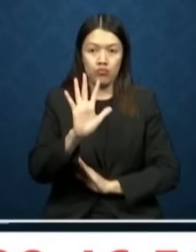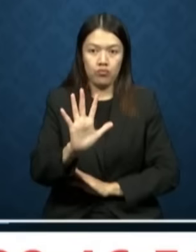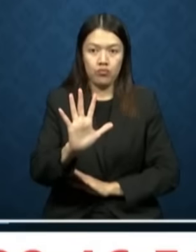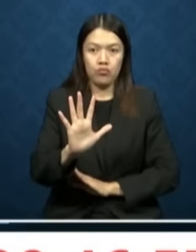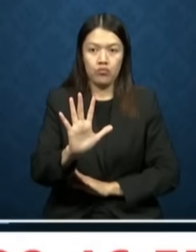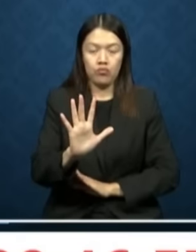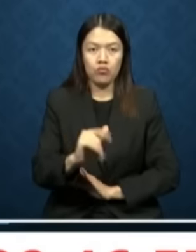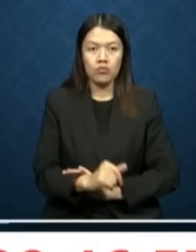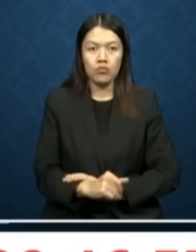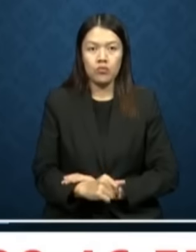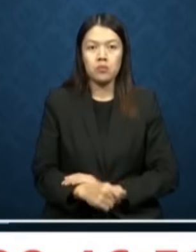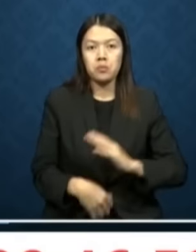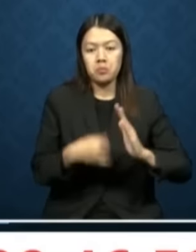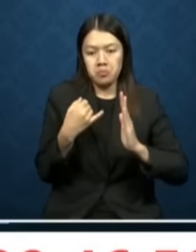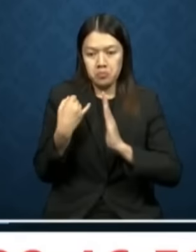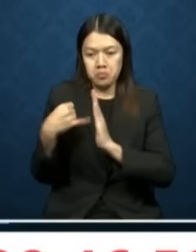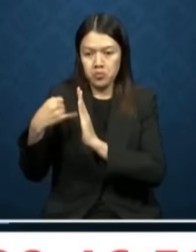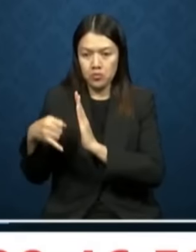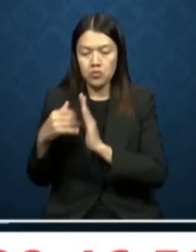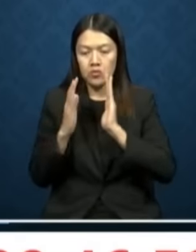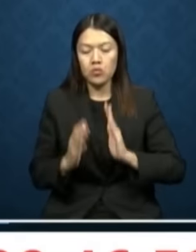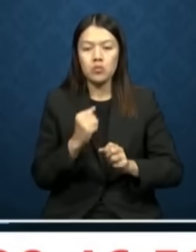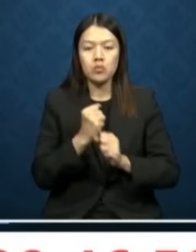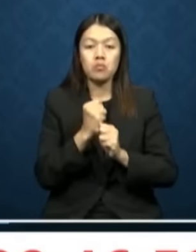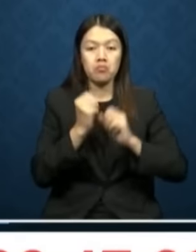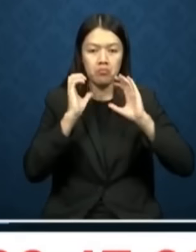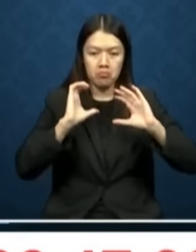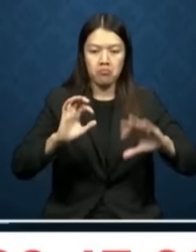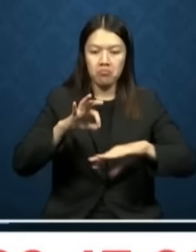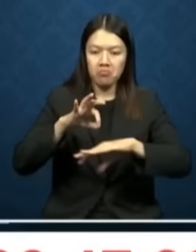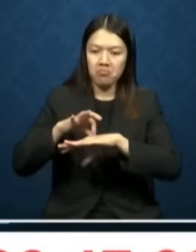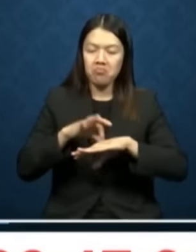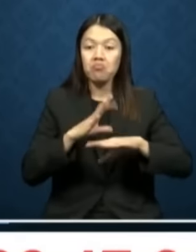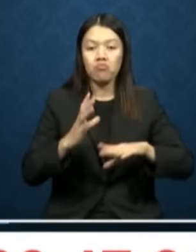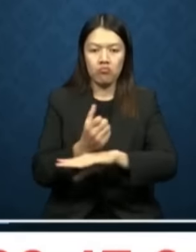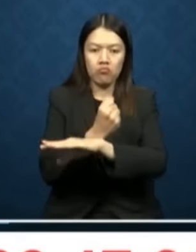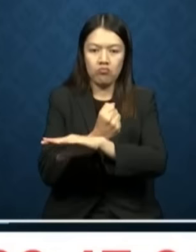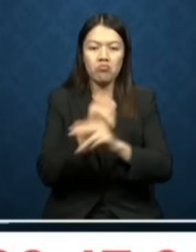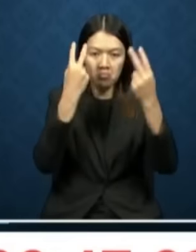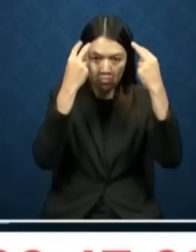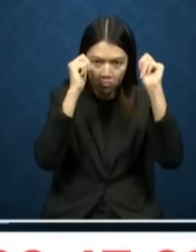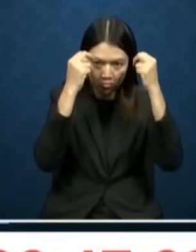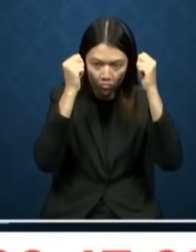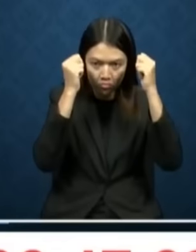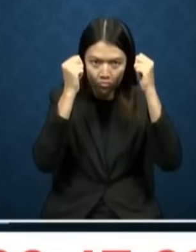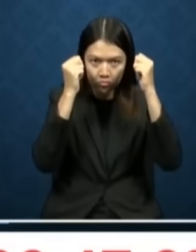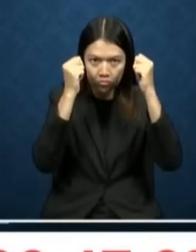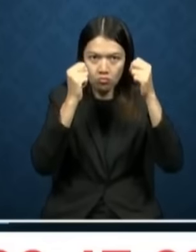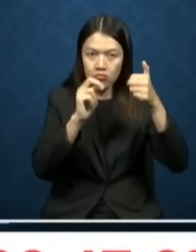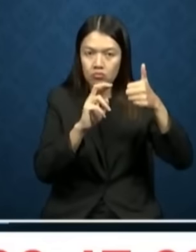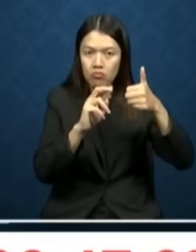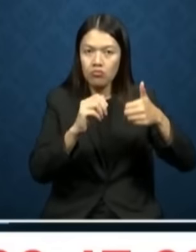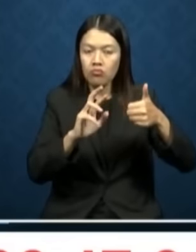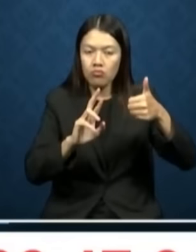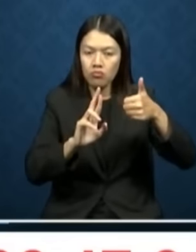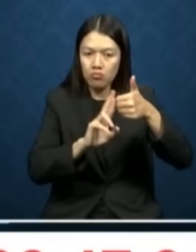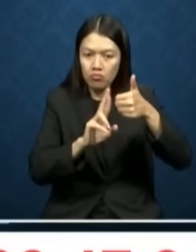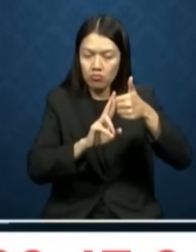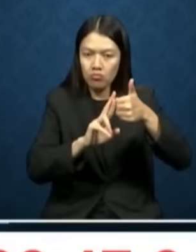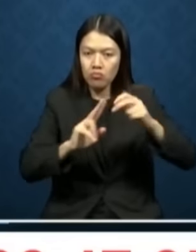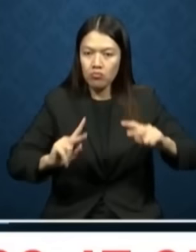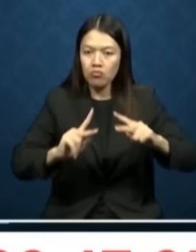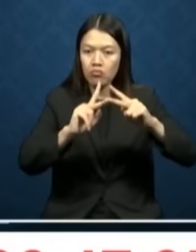ครับมีความผิดของเจ้าหน้าที่รัฐและผู้ดำรงตำแหน่งทางการเมืองตั้งแต่นายกรัฐมนตรีรัฐมนตรีว่าการกระทรวงยุติ